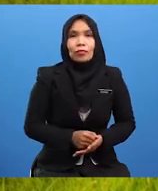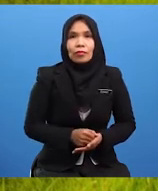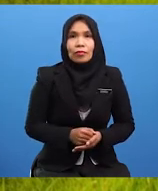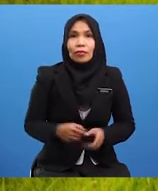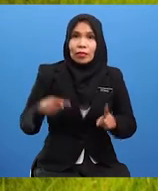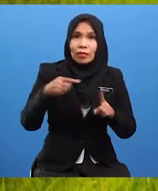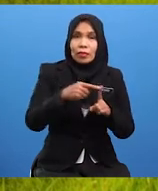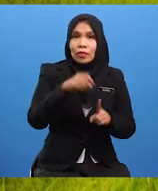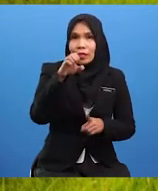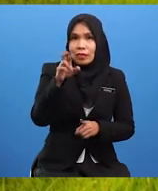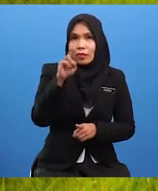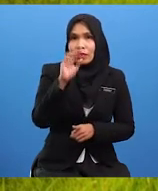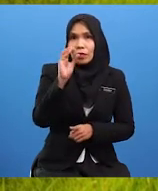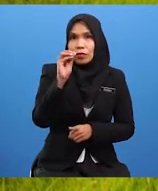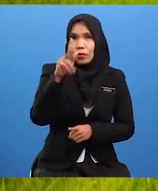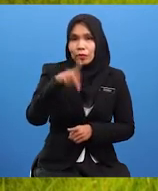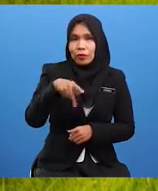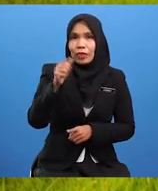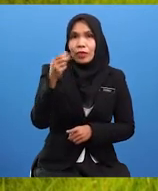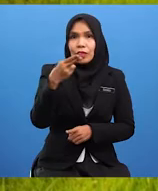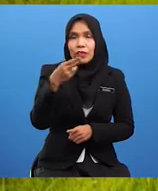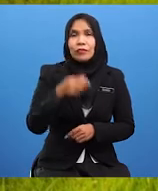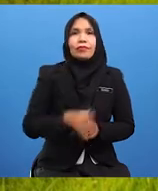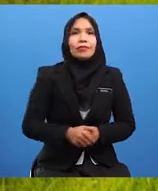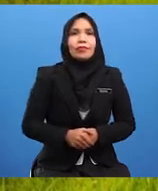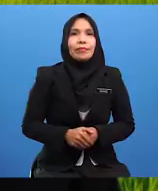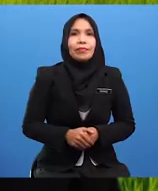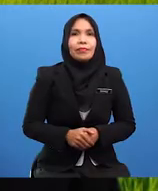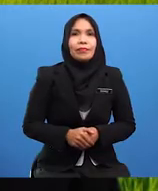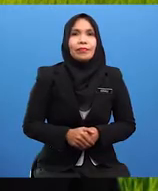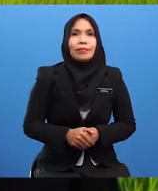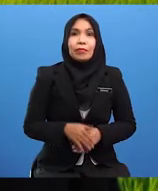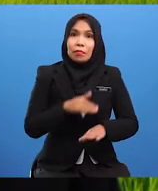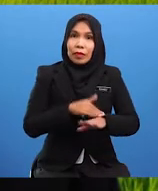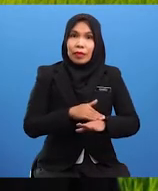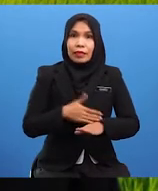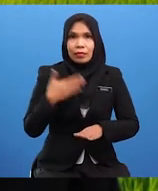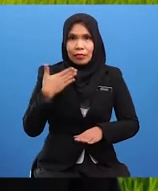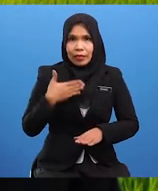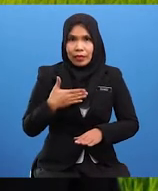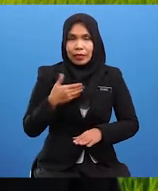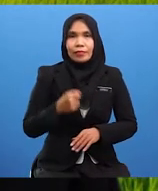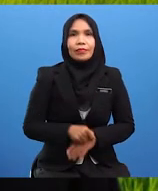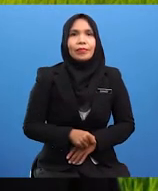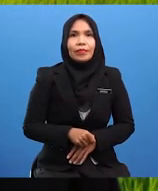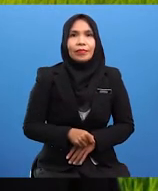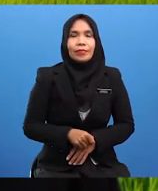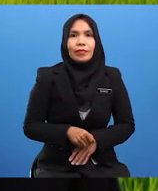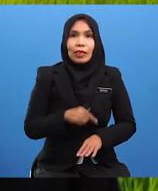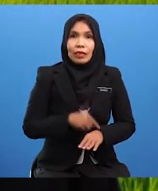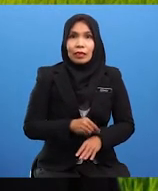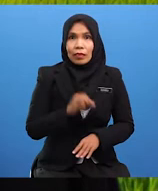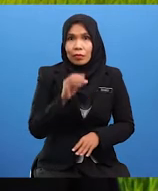1418 untuk mencetak rekaan pada kain. Cetakan dikembangkan untuk